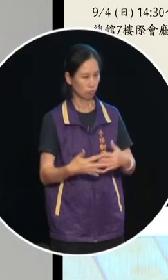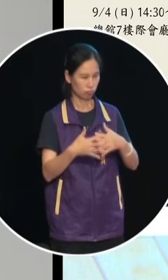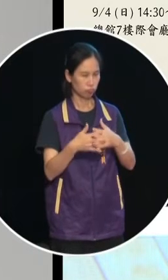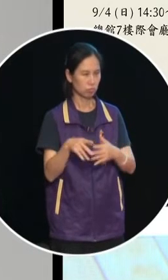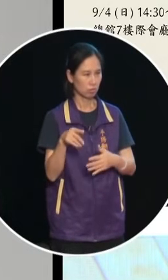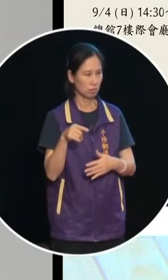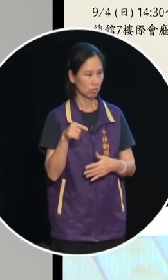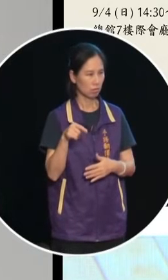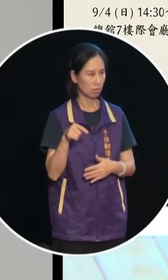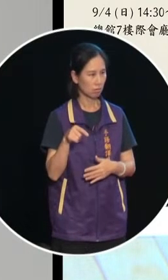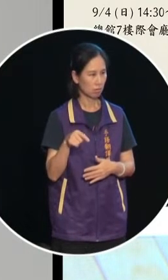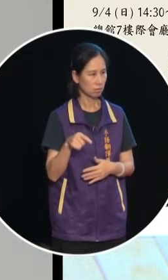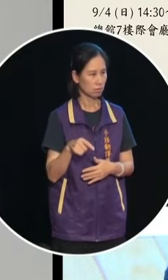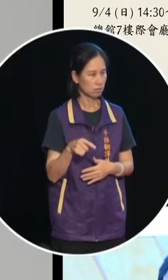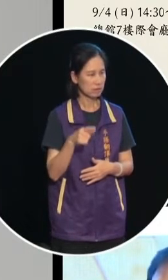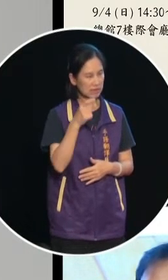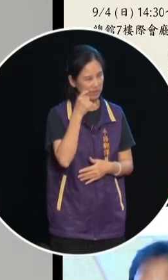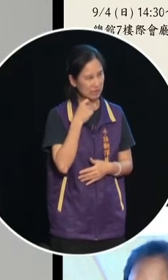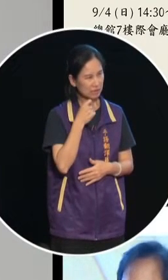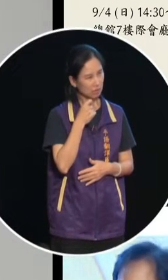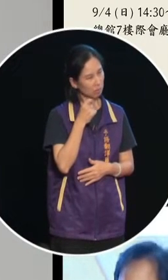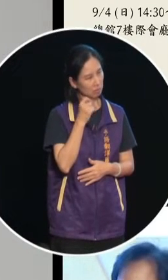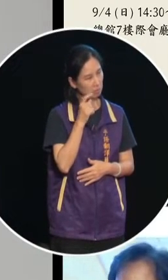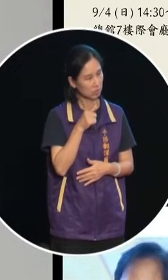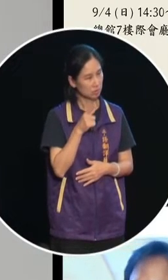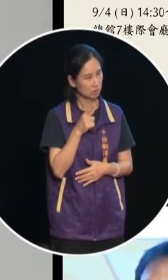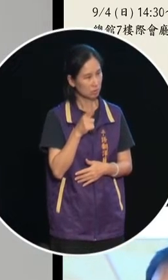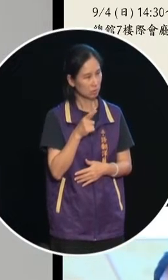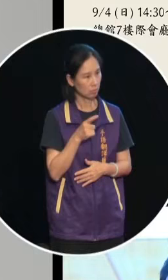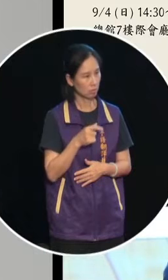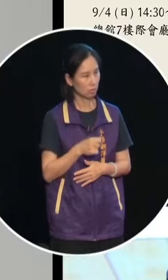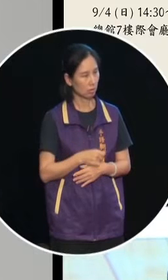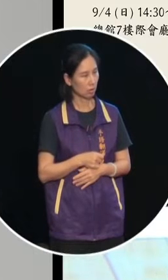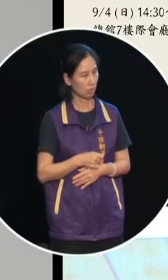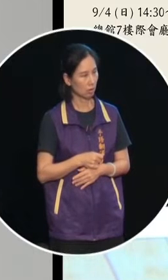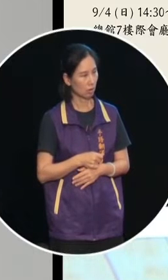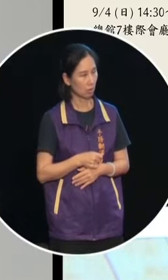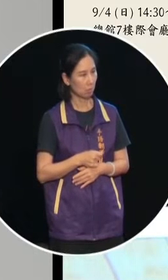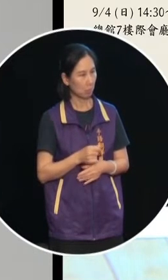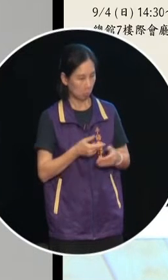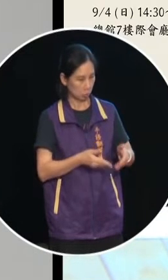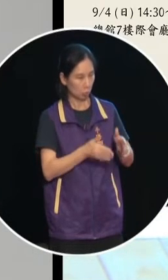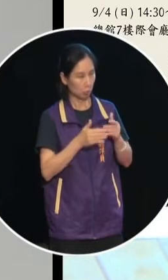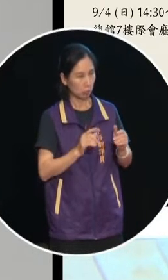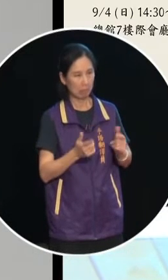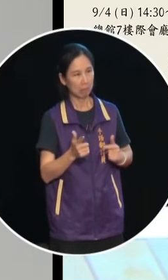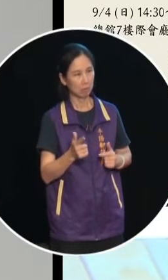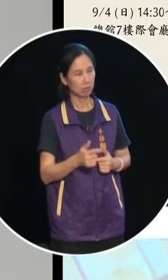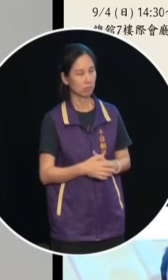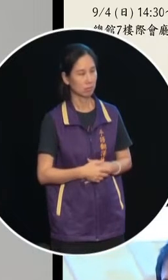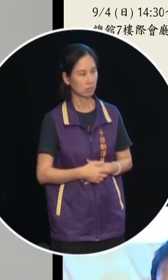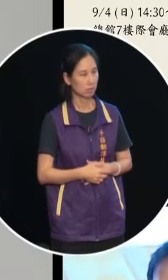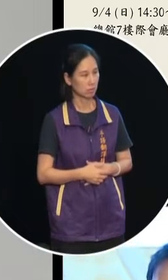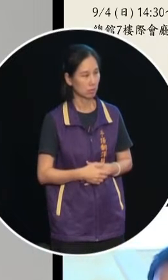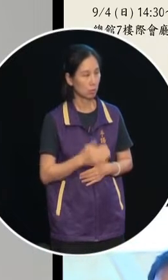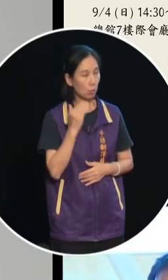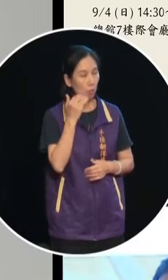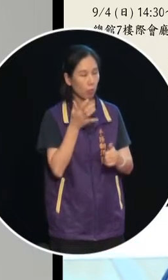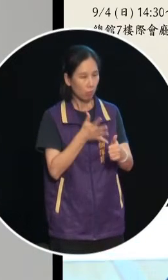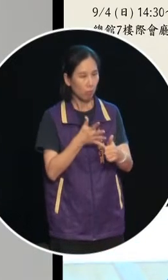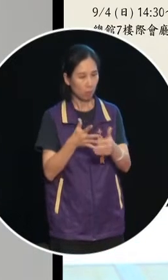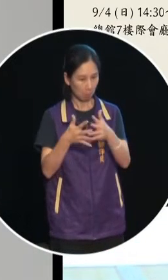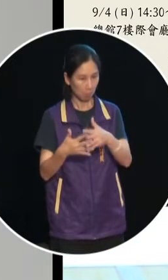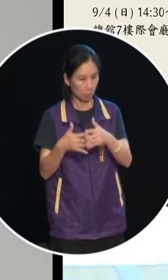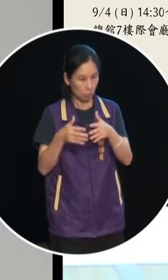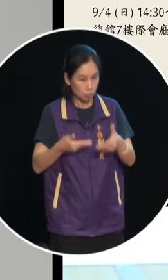是喜不喜欢的概念跟重不重要的概念要分得清楚。如果被问美国最